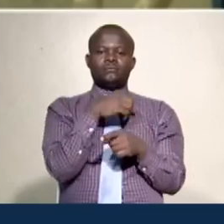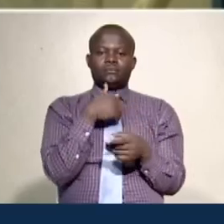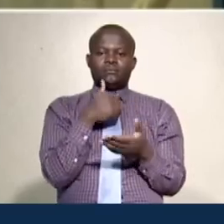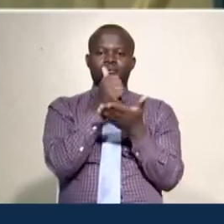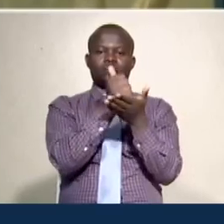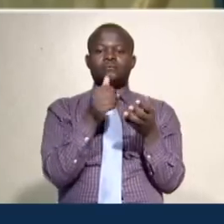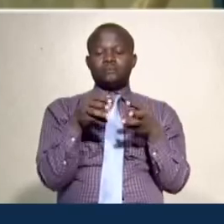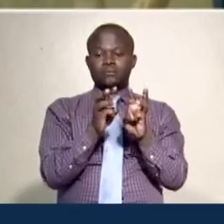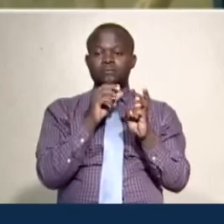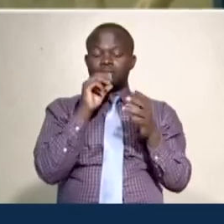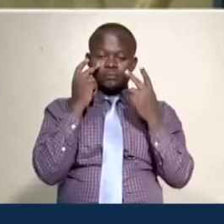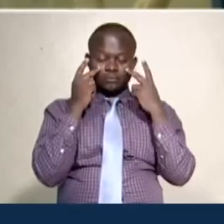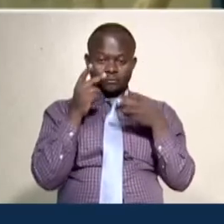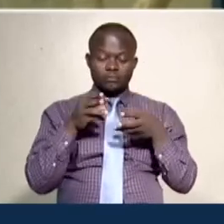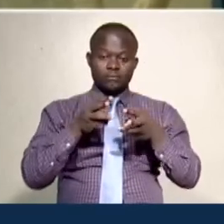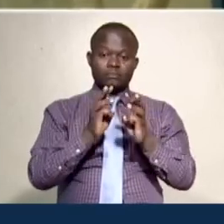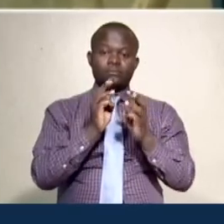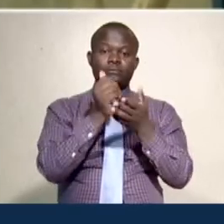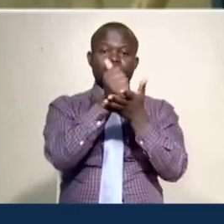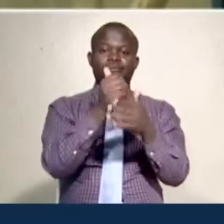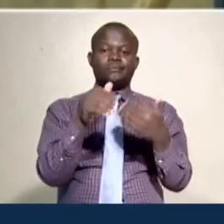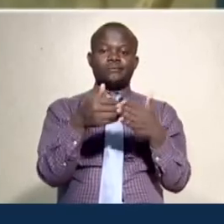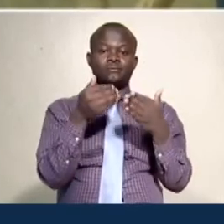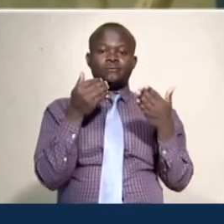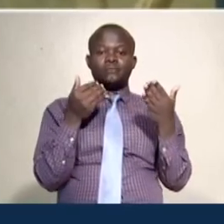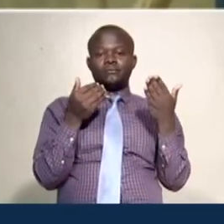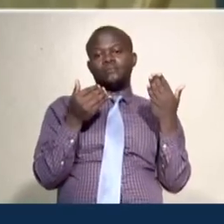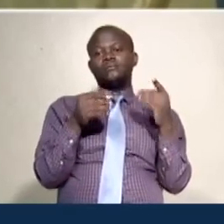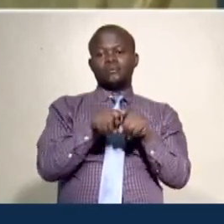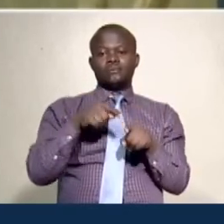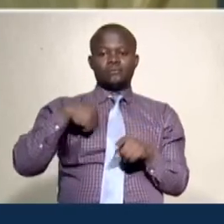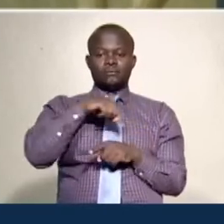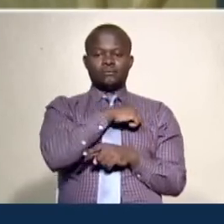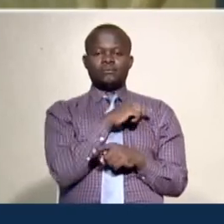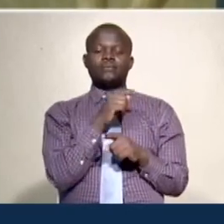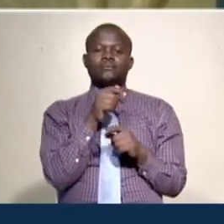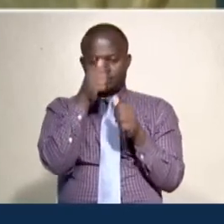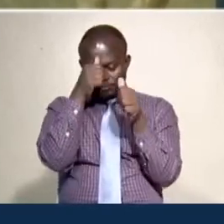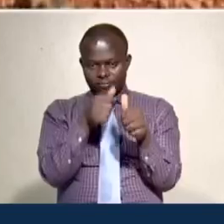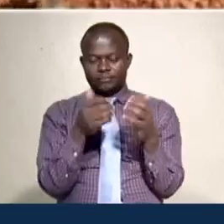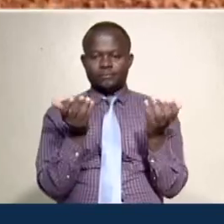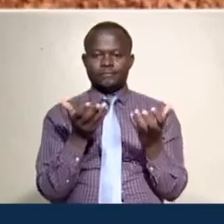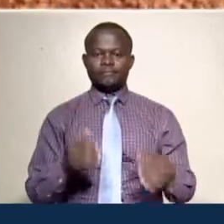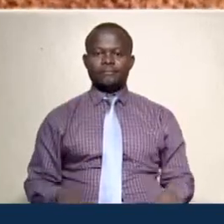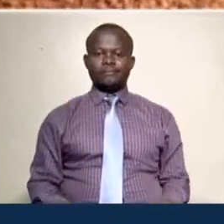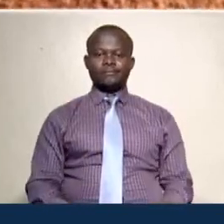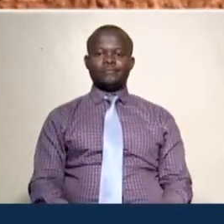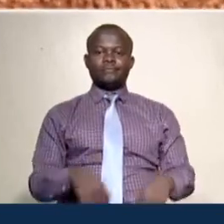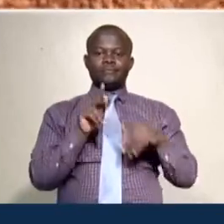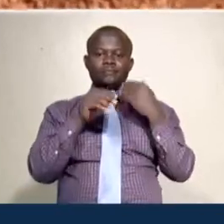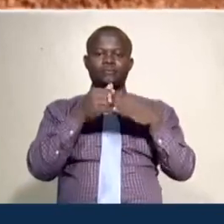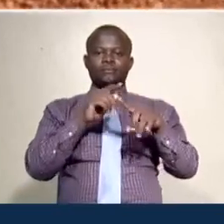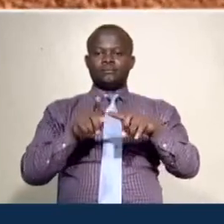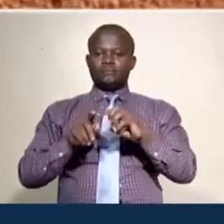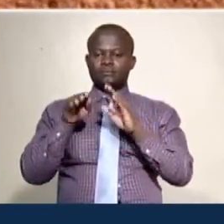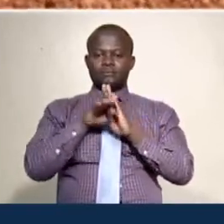ko ntanabona uburyo mbonye uburyo nanjye najya abona afasha bakajyaho n'abazajya nkaho ngeze nibuze nkurikije nanjye aho narindi. Abaturage bagezweho na